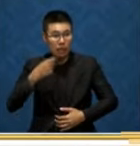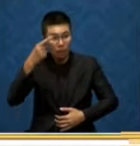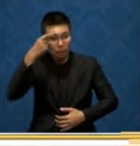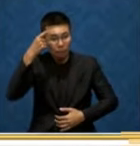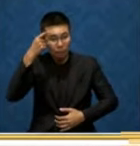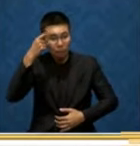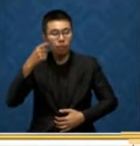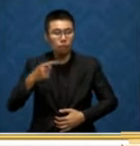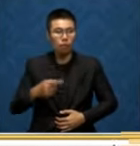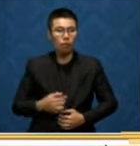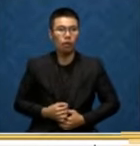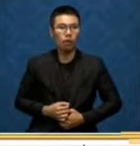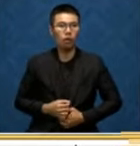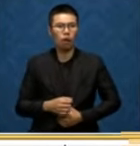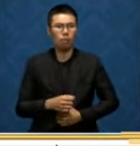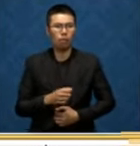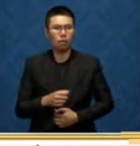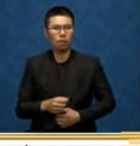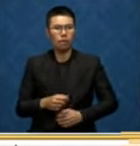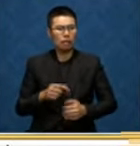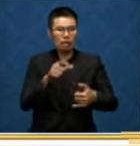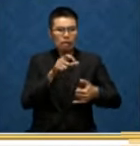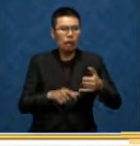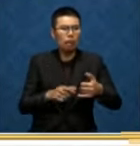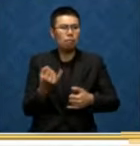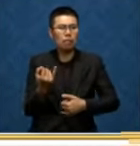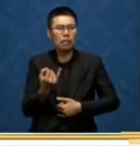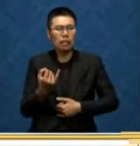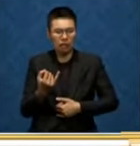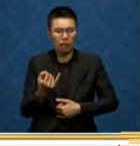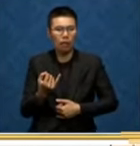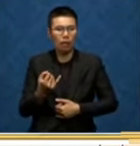คะเกเรเกตุงกันหมดแล้วบังเอิญ